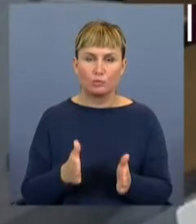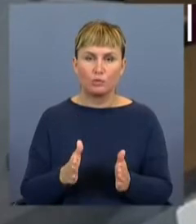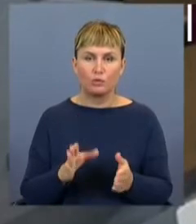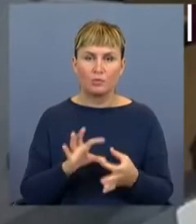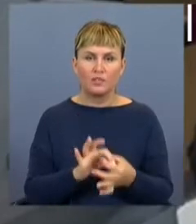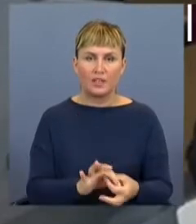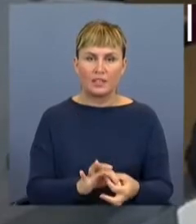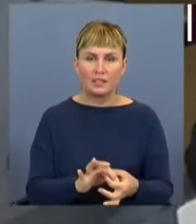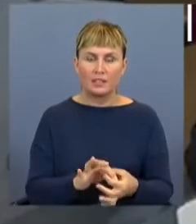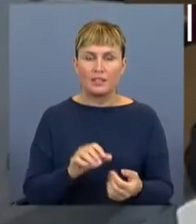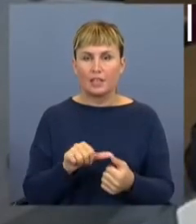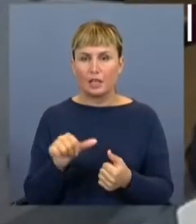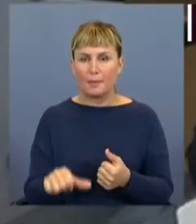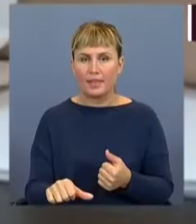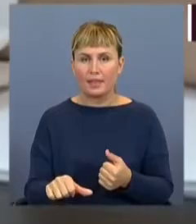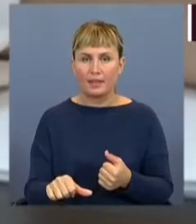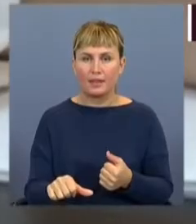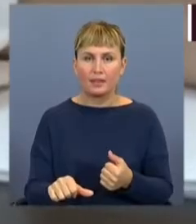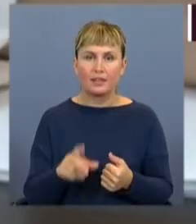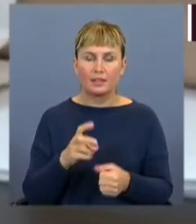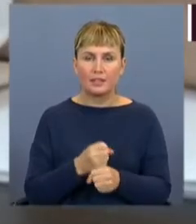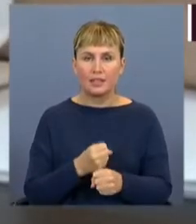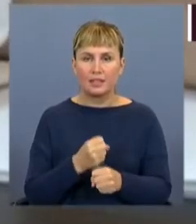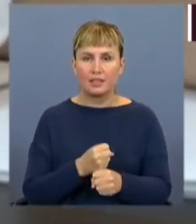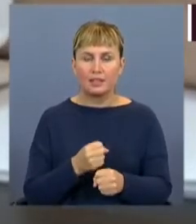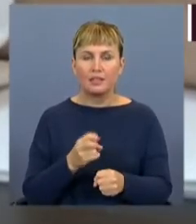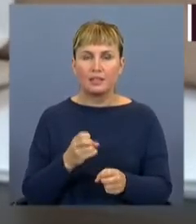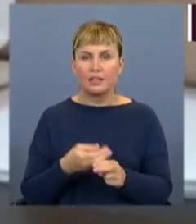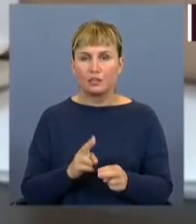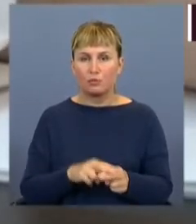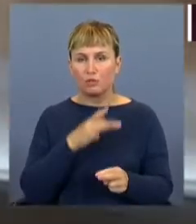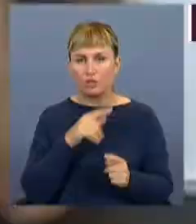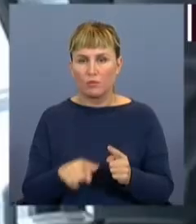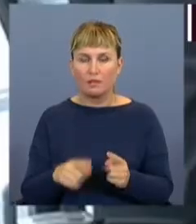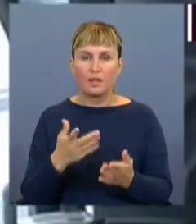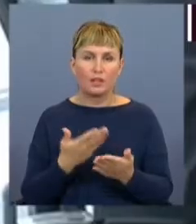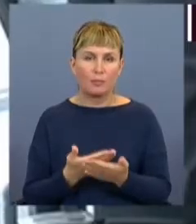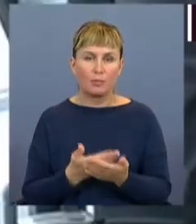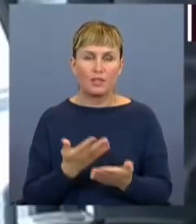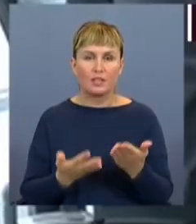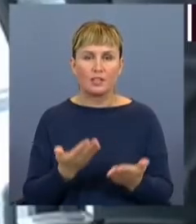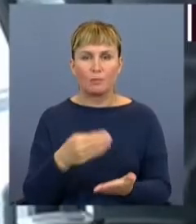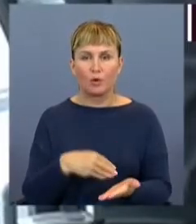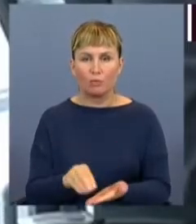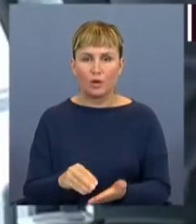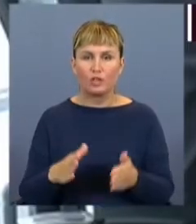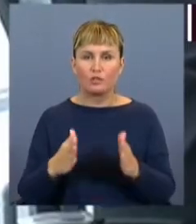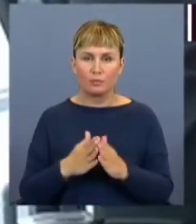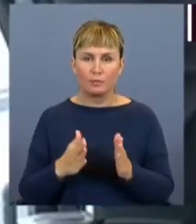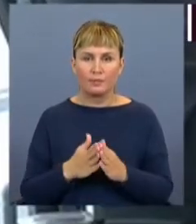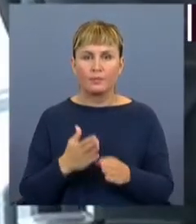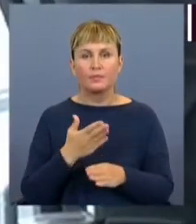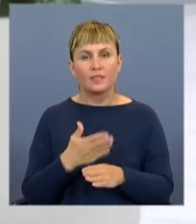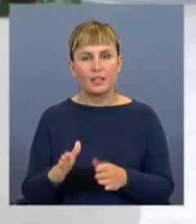привязаны именно к сделкам. То есть на текущий момент, то есть если, например, ты покупаешь недвижимость, отдельно